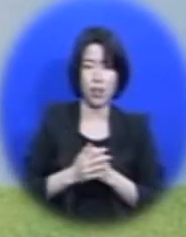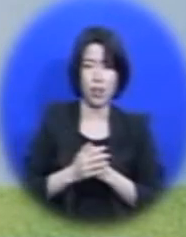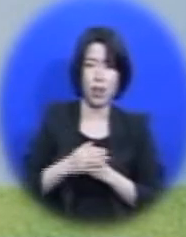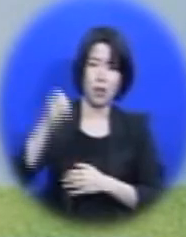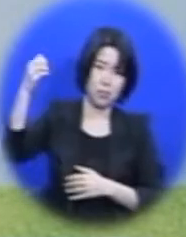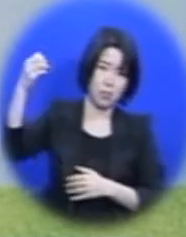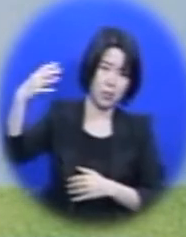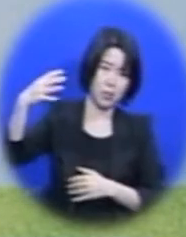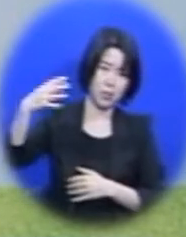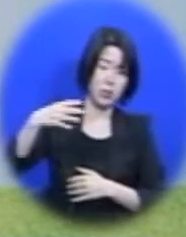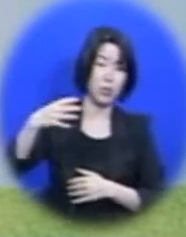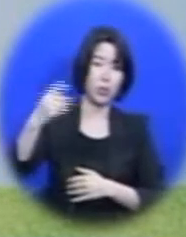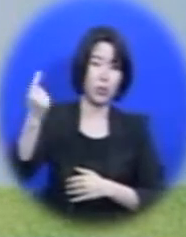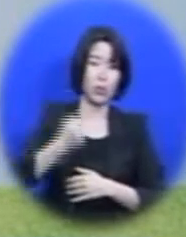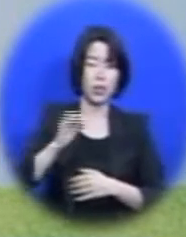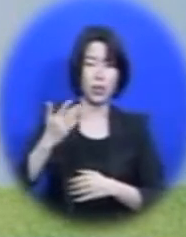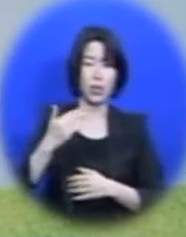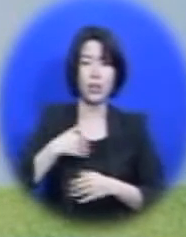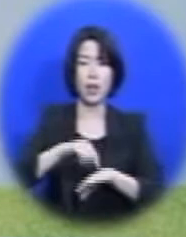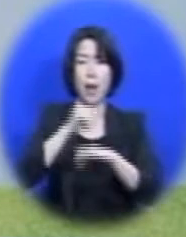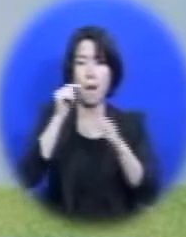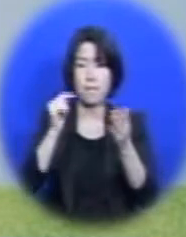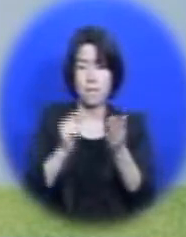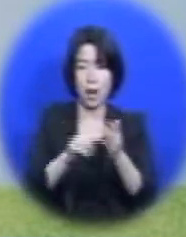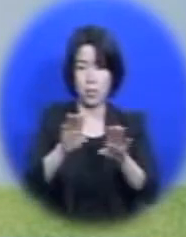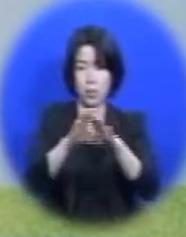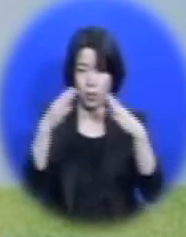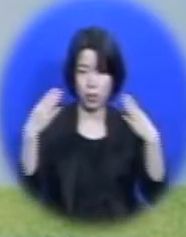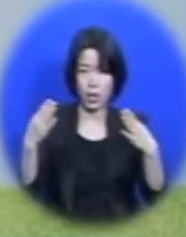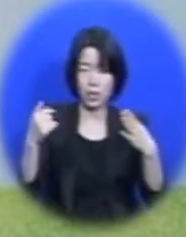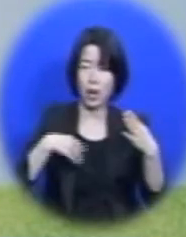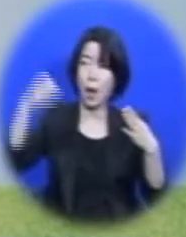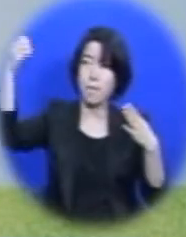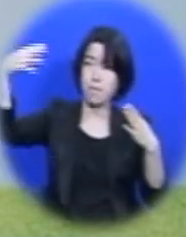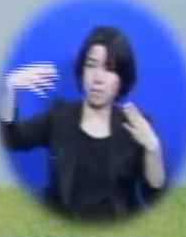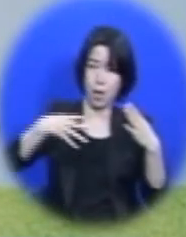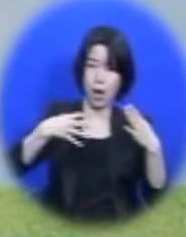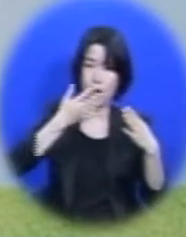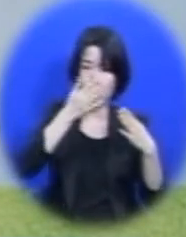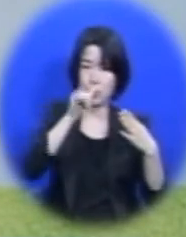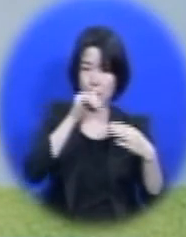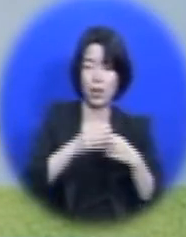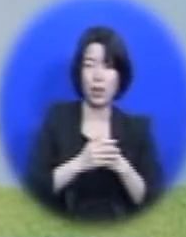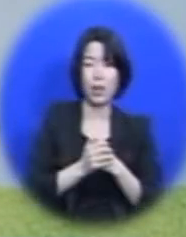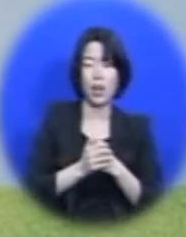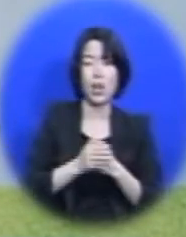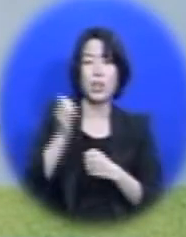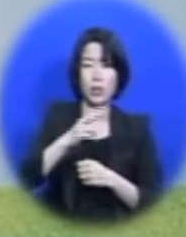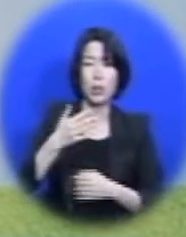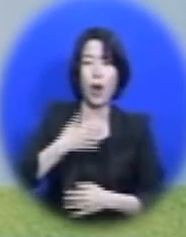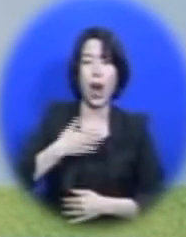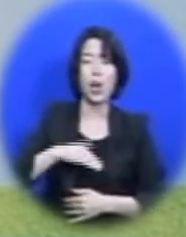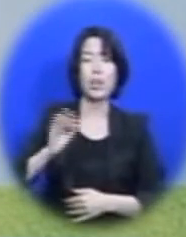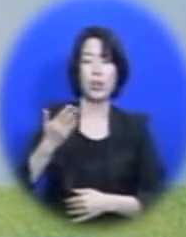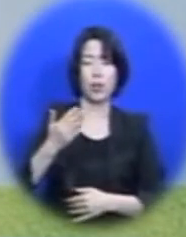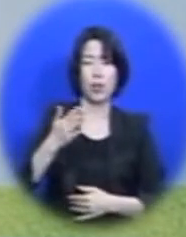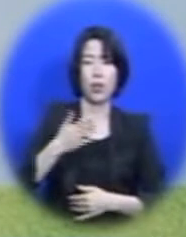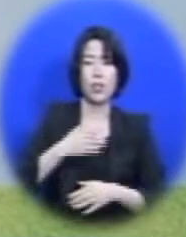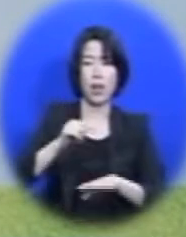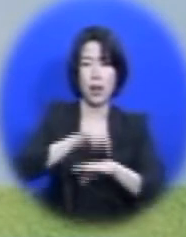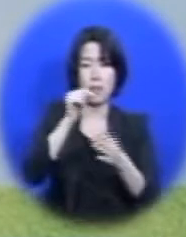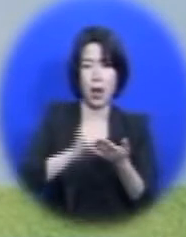들어오게 되는 거예요. 내 마음을 공개하니까 빛이 비추어 들어오는 거예요. 그리고 알게 됩니다. 내 마음이